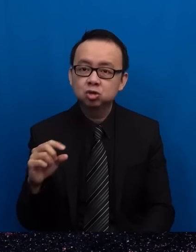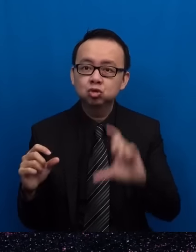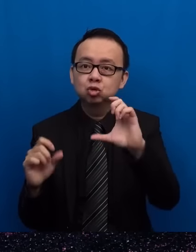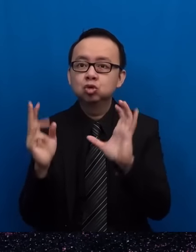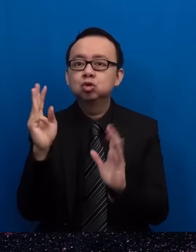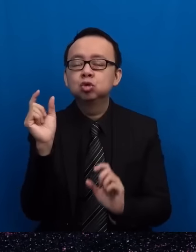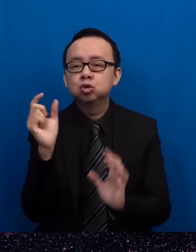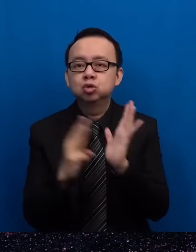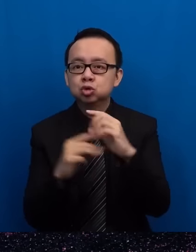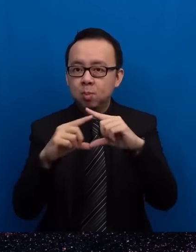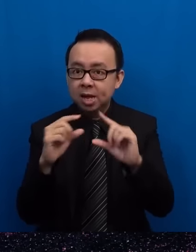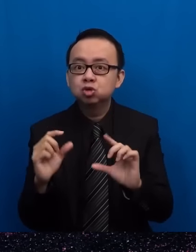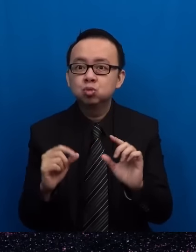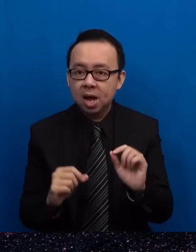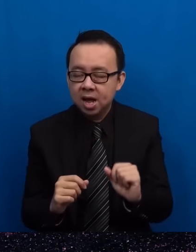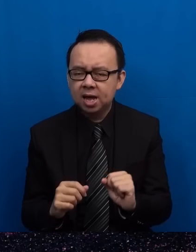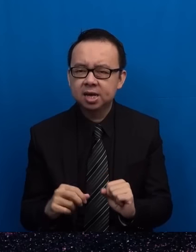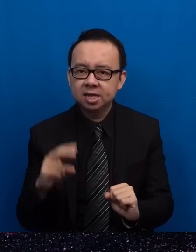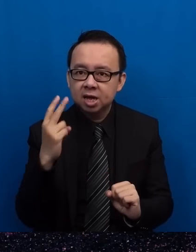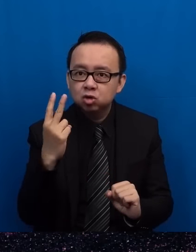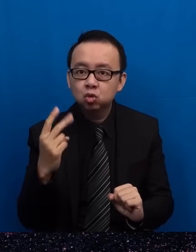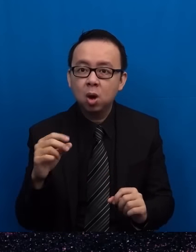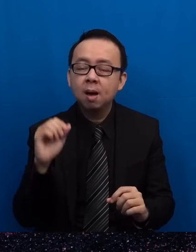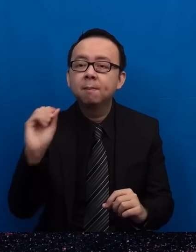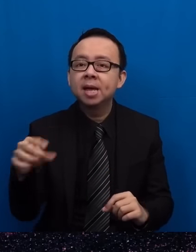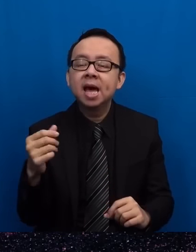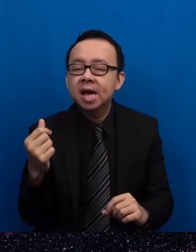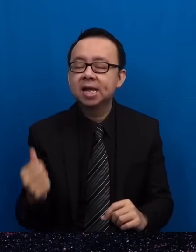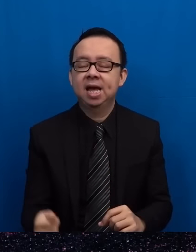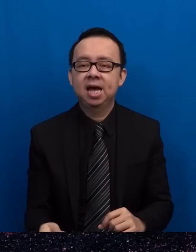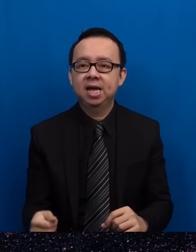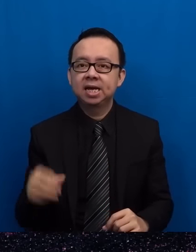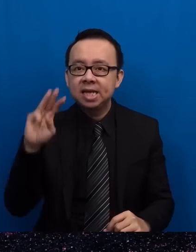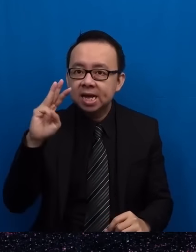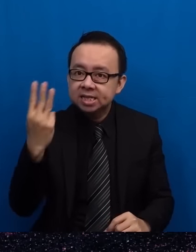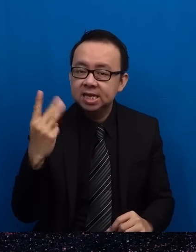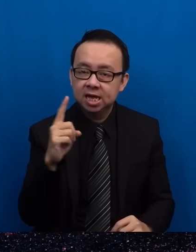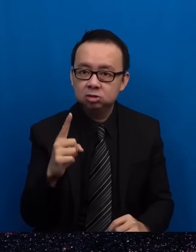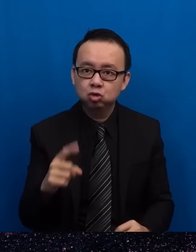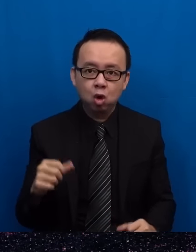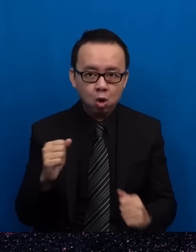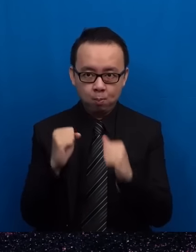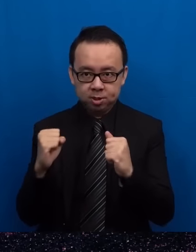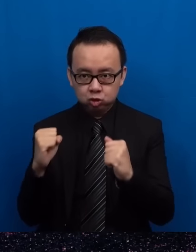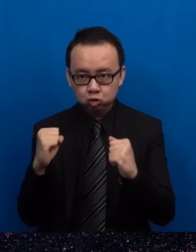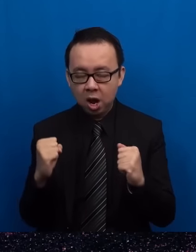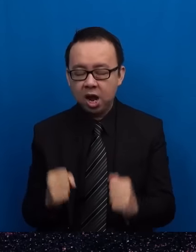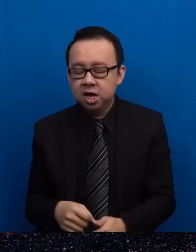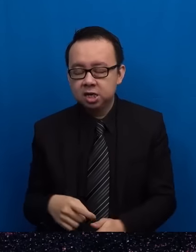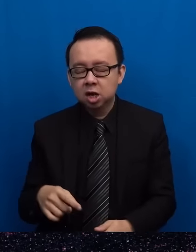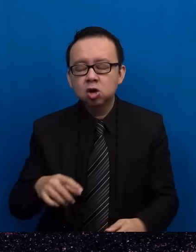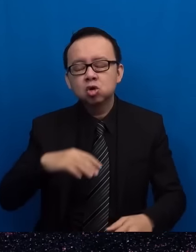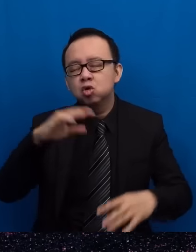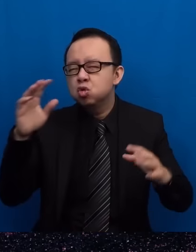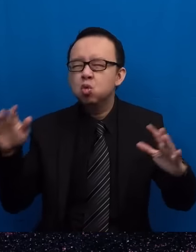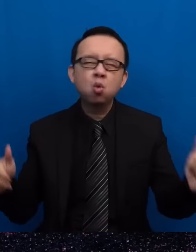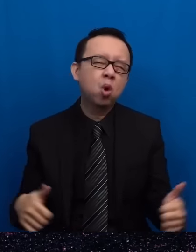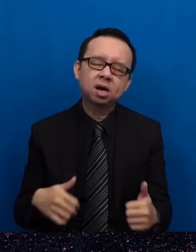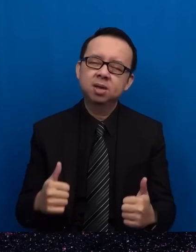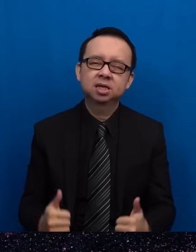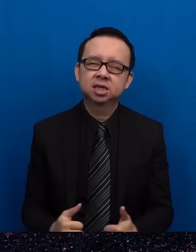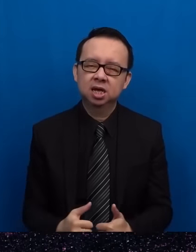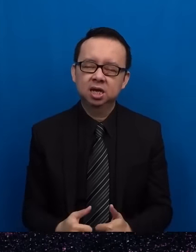ada usaha. Level 3, terjadi perjuangan yang luar biasa. Tetap berdoa, tapi